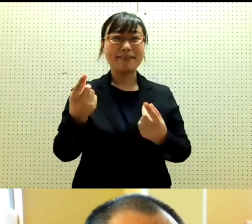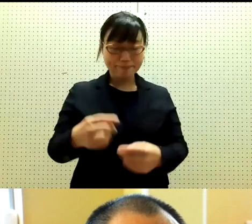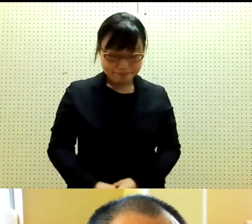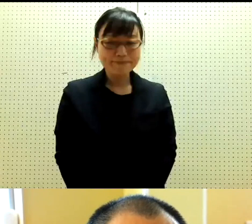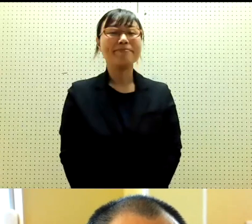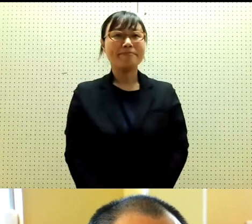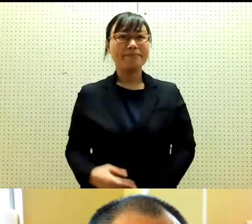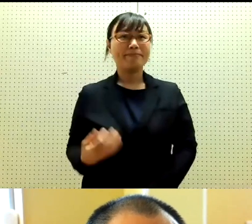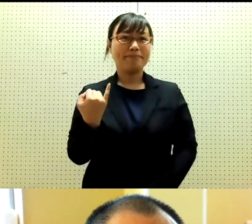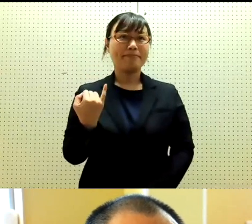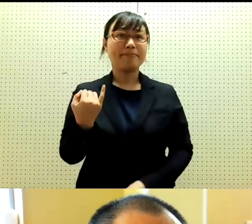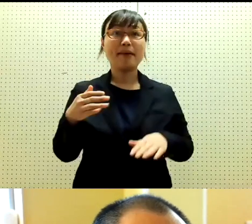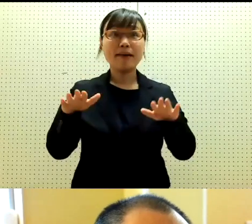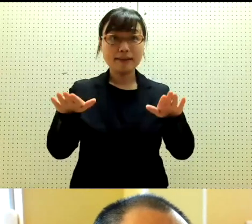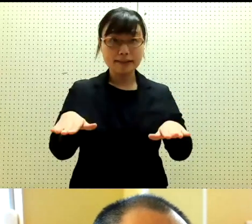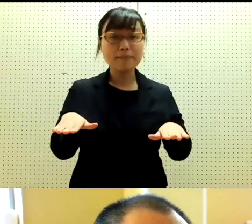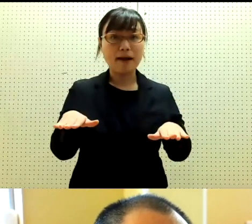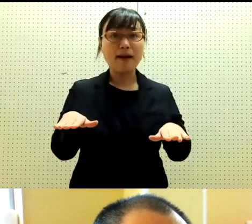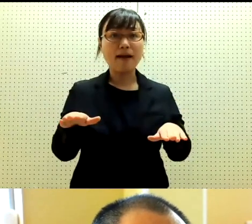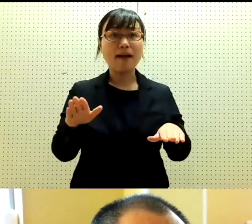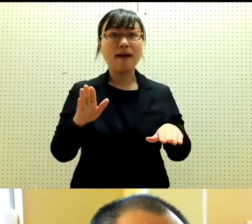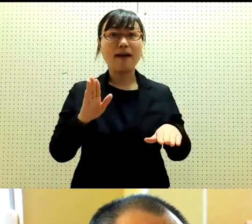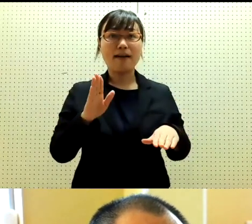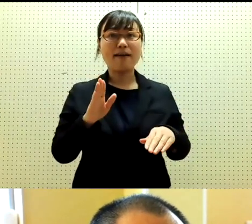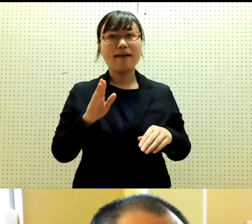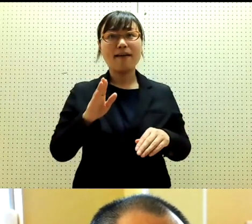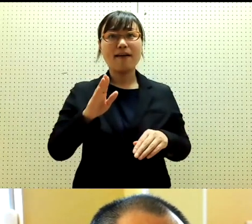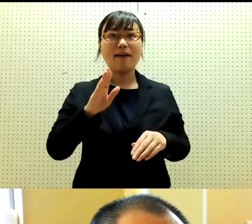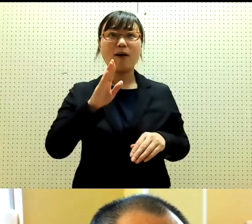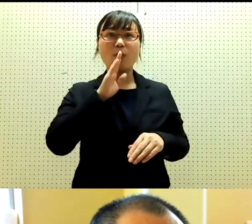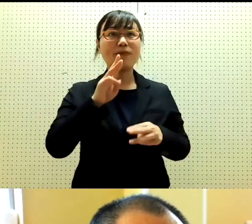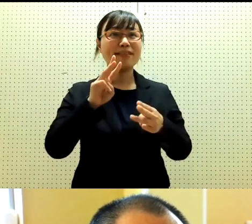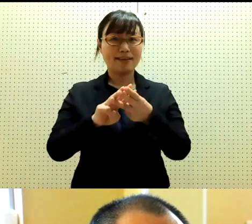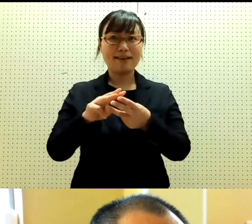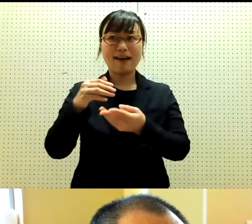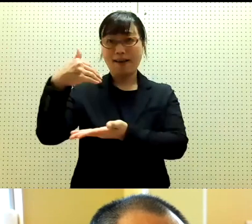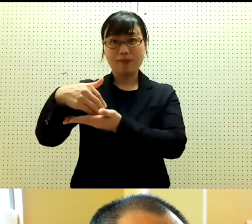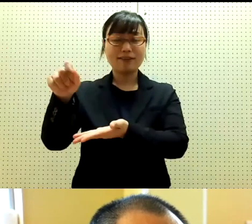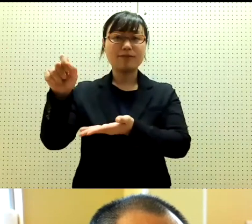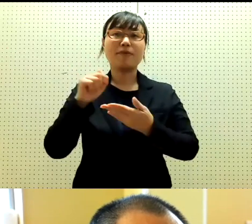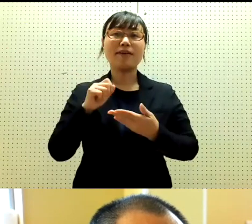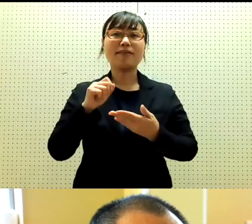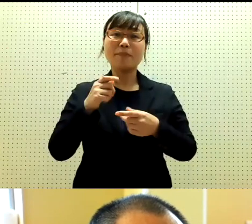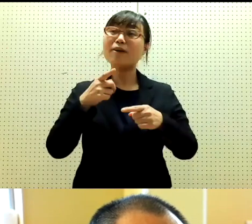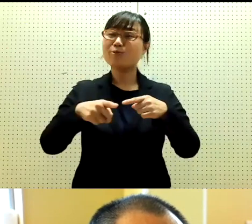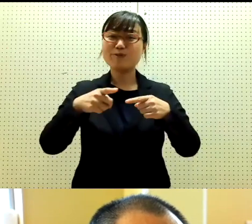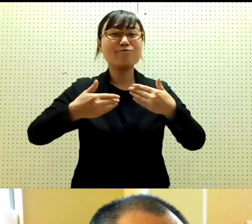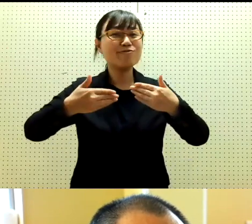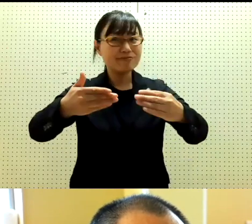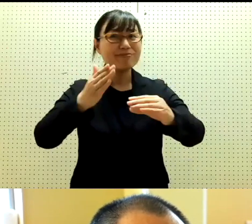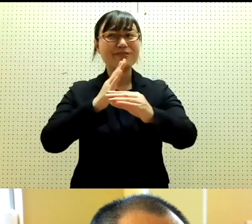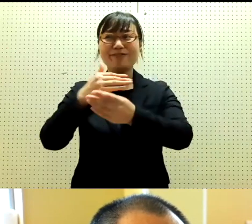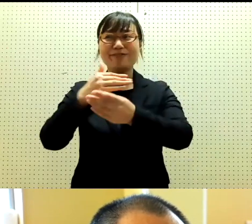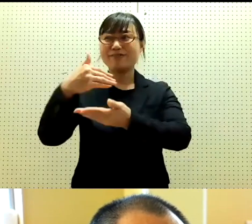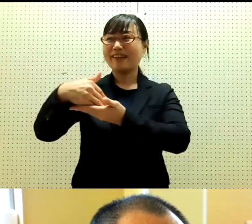今本田さんの方からお話をいただいて、そして少しずつでも進んでるっていう話を伺って本当によかったな